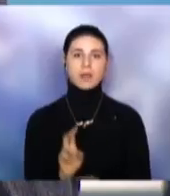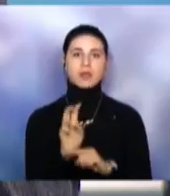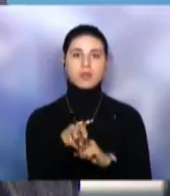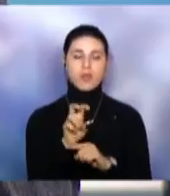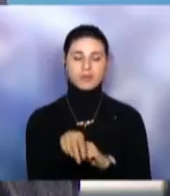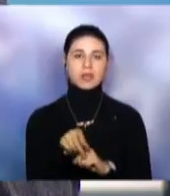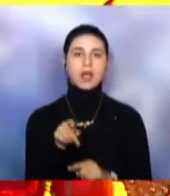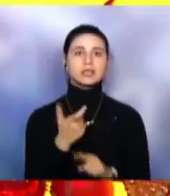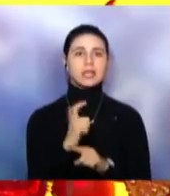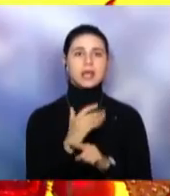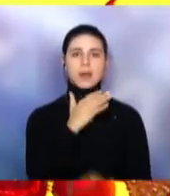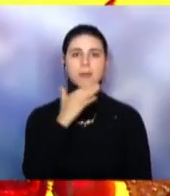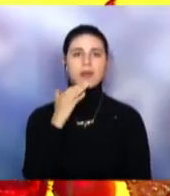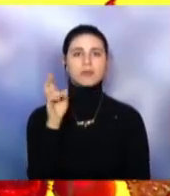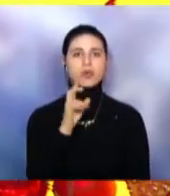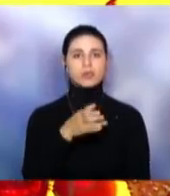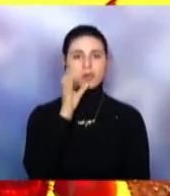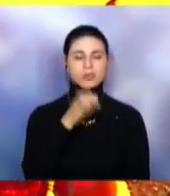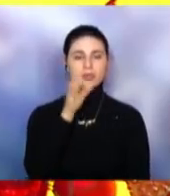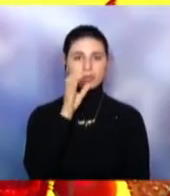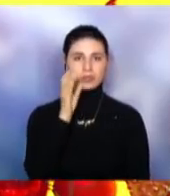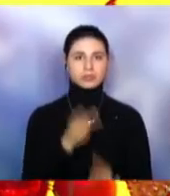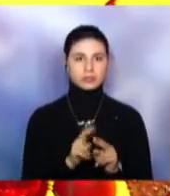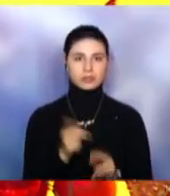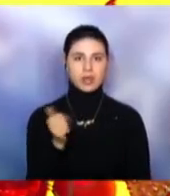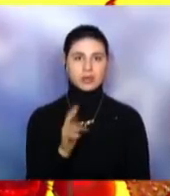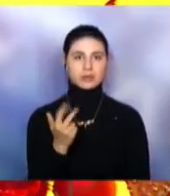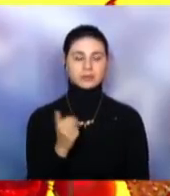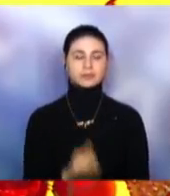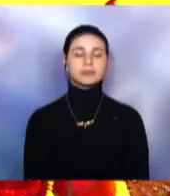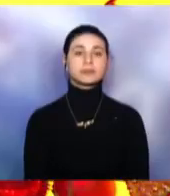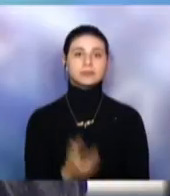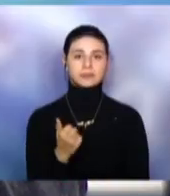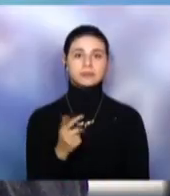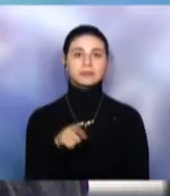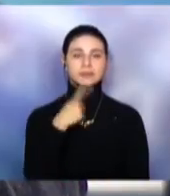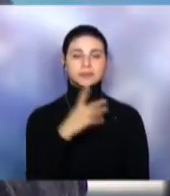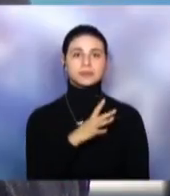წყლის არასწორი მოხმარება და მისგან გამოწეული უსიამოვნო შედეგები? ეს, როგორც თქვენ ძანეთ,